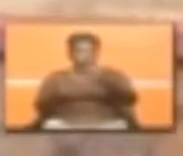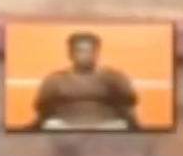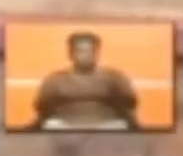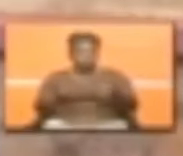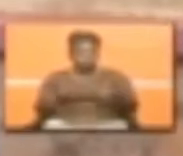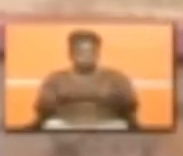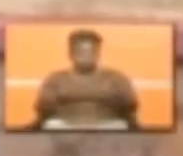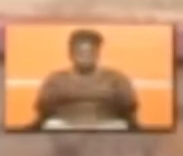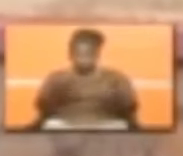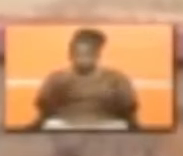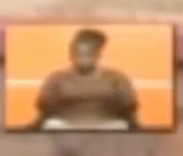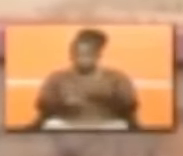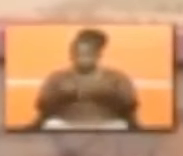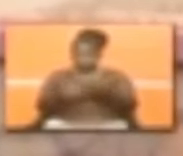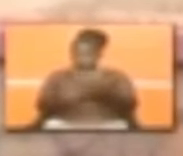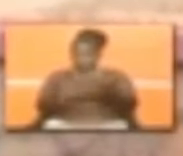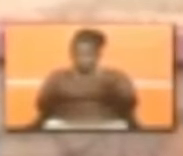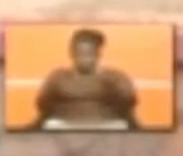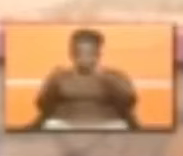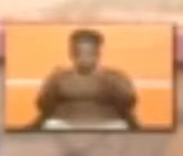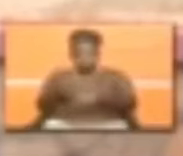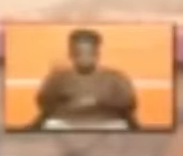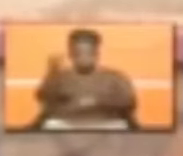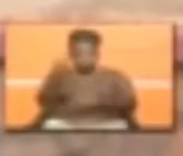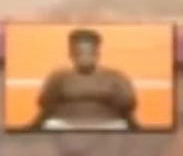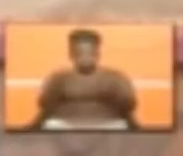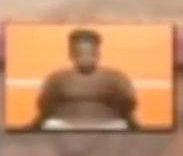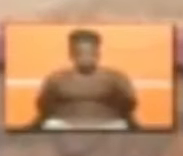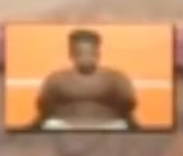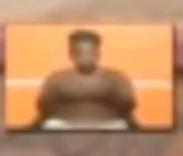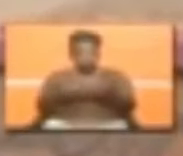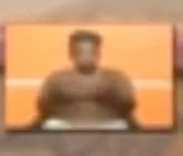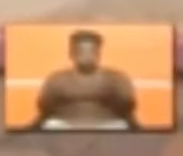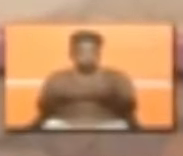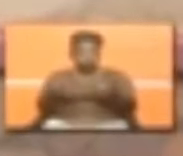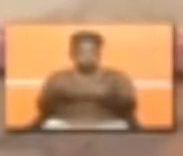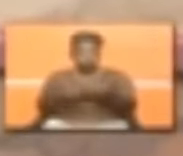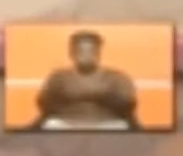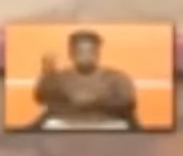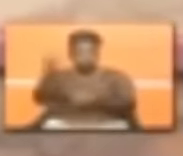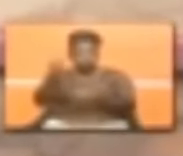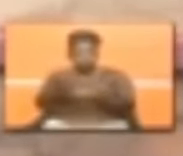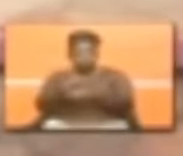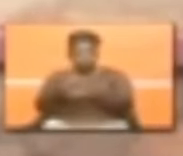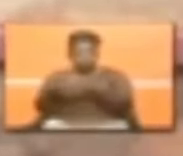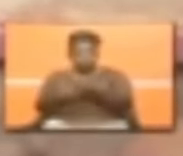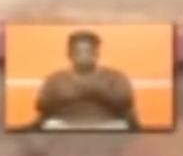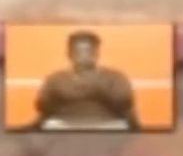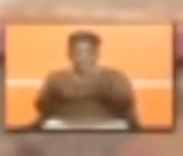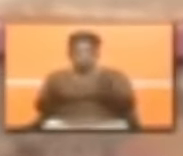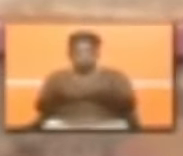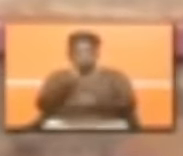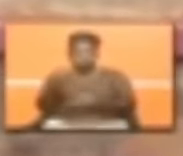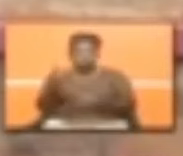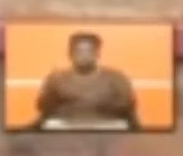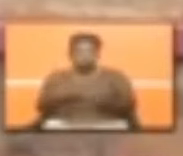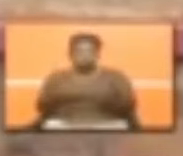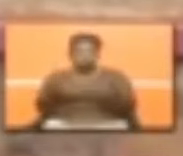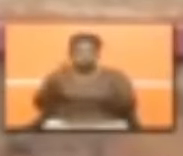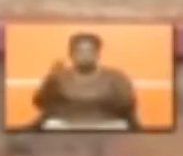uo. Gama nisunga zino zizi zibira mkoti mfundezi wera. Kutusu mwezi guno kote mkule kula kunisunga za maka. Uya wechila gilo nga nyumu mwezi